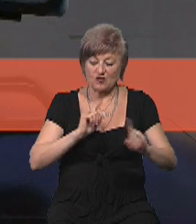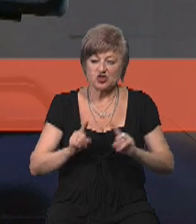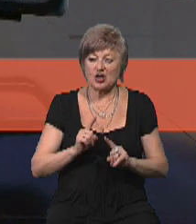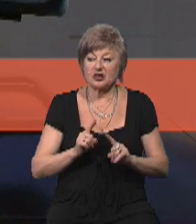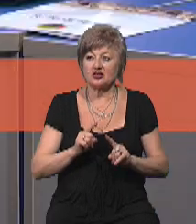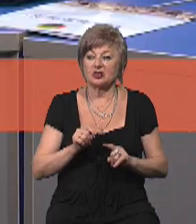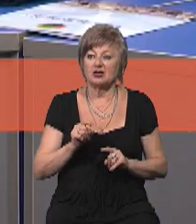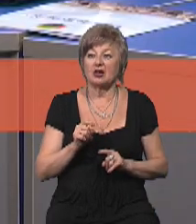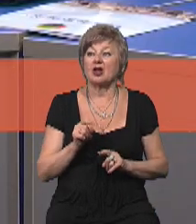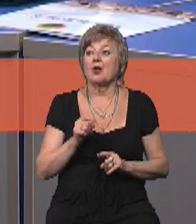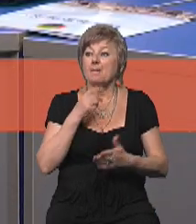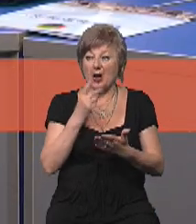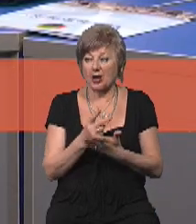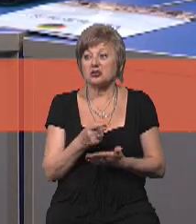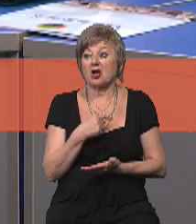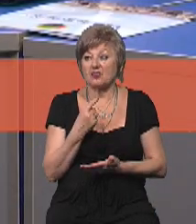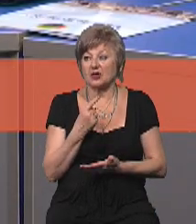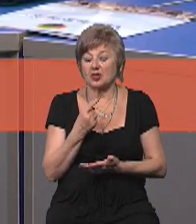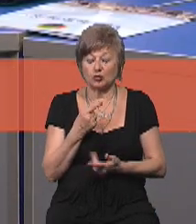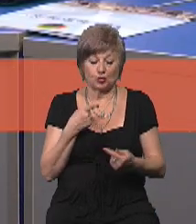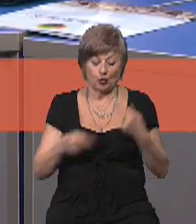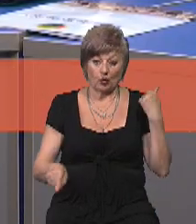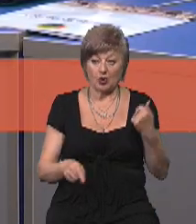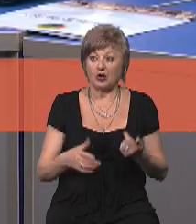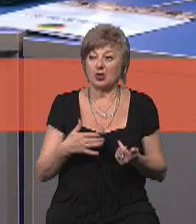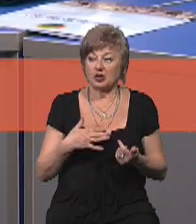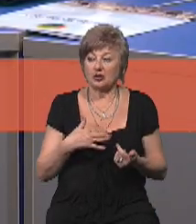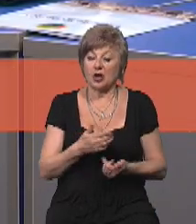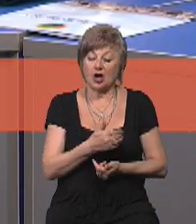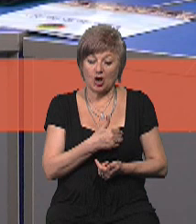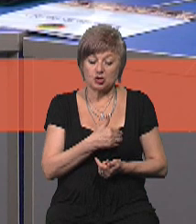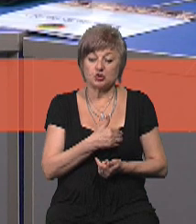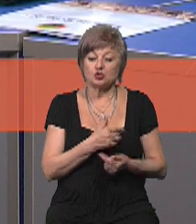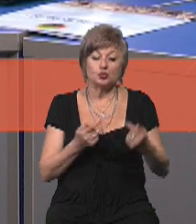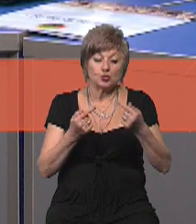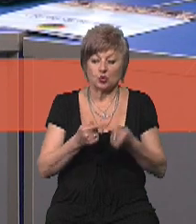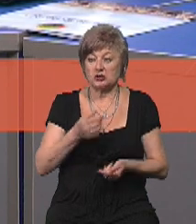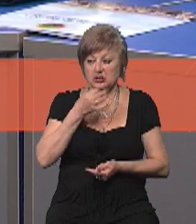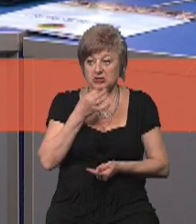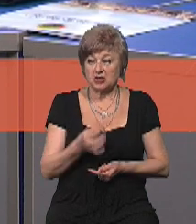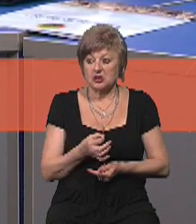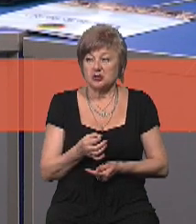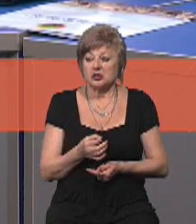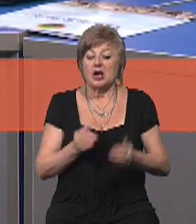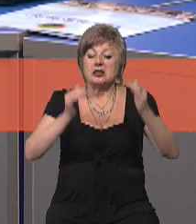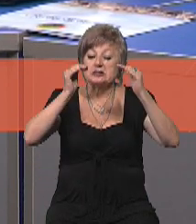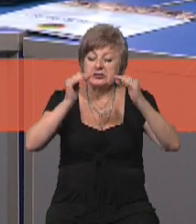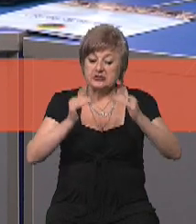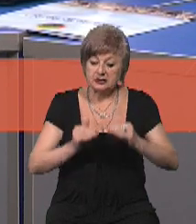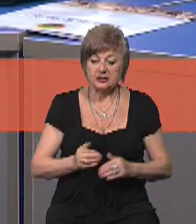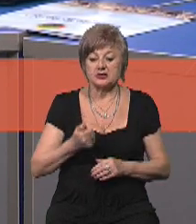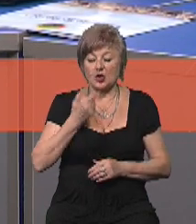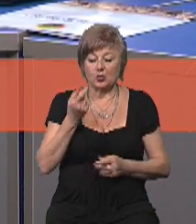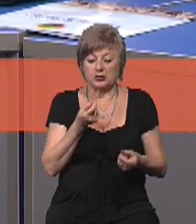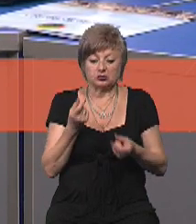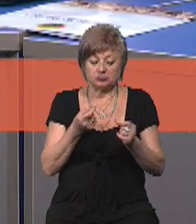він презентував, показували, говорили абсолютно об обратному. Я почти дословно хочу сказати, що практично знизилось кількість сім'ян